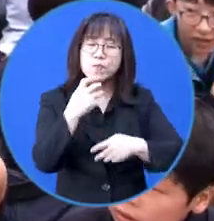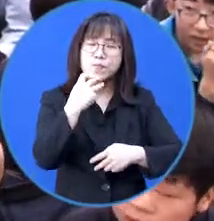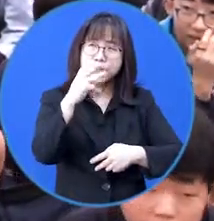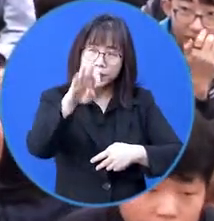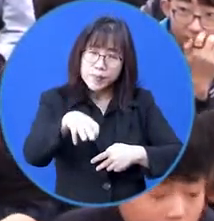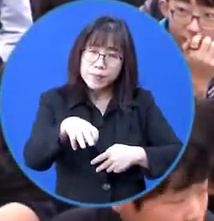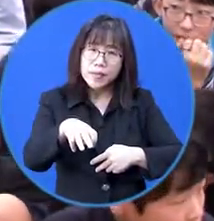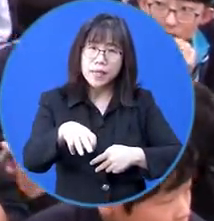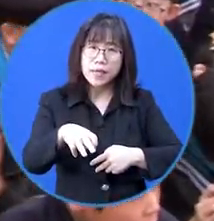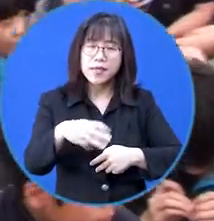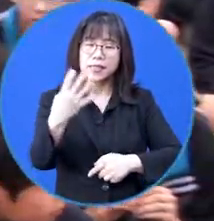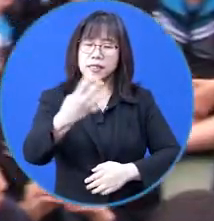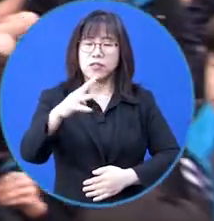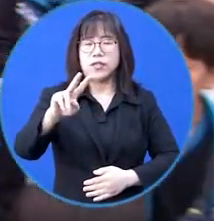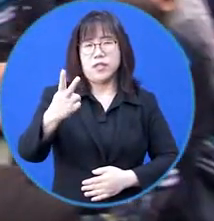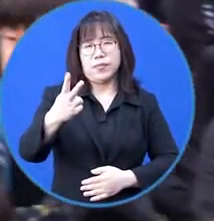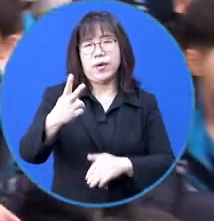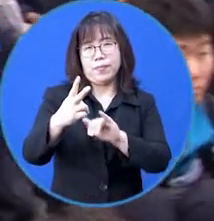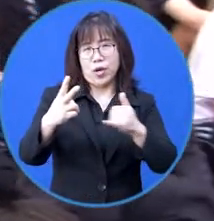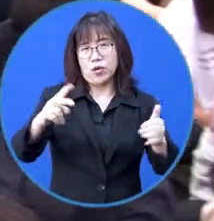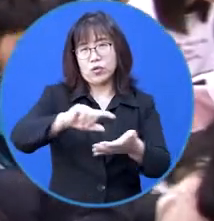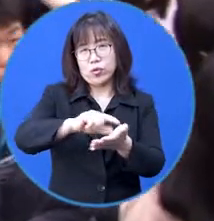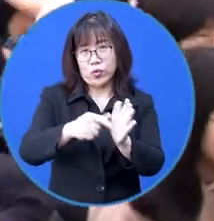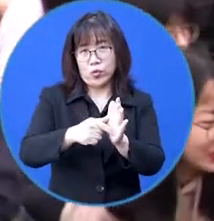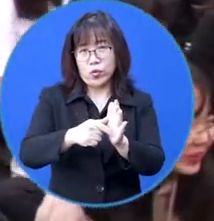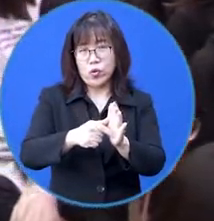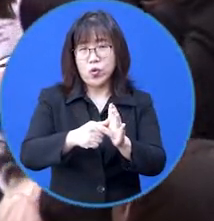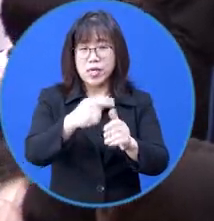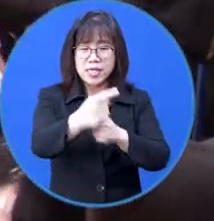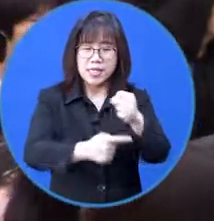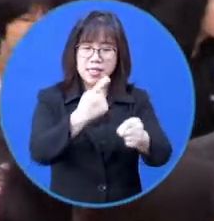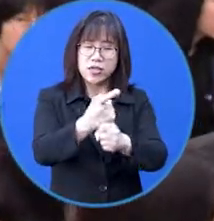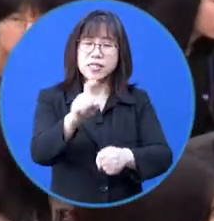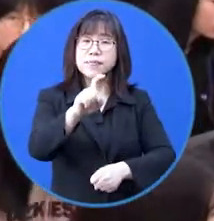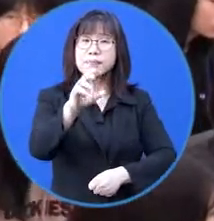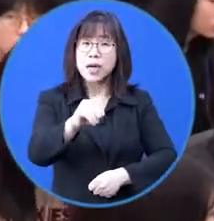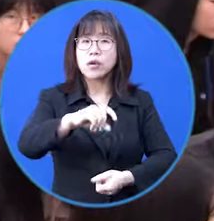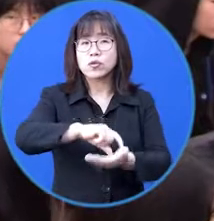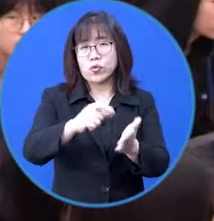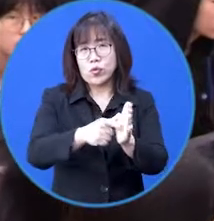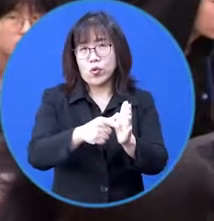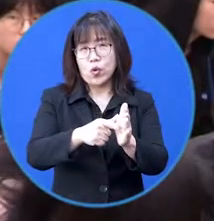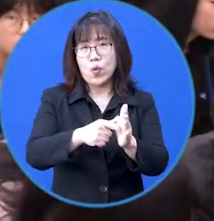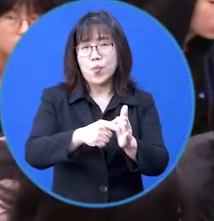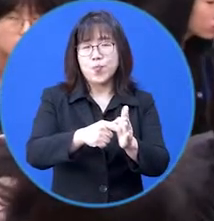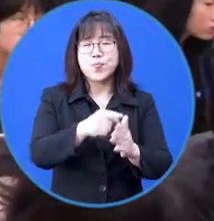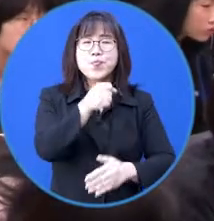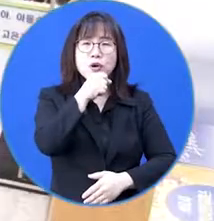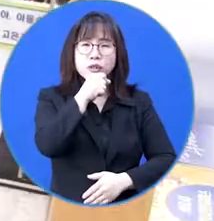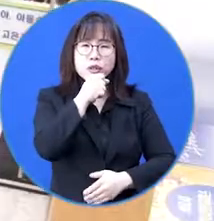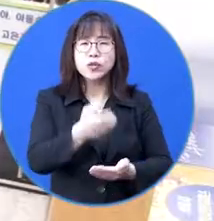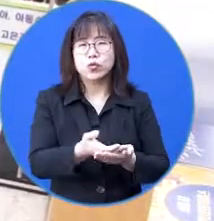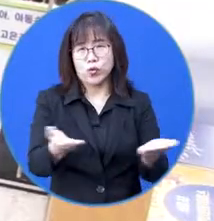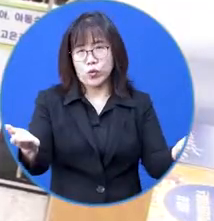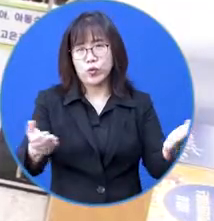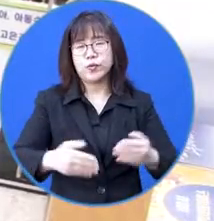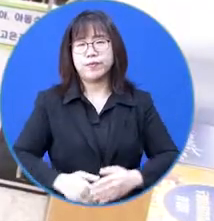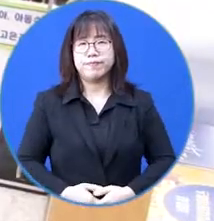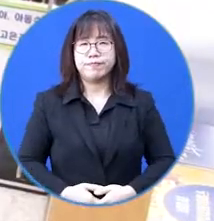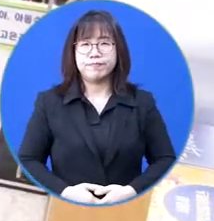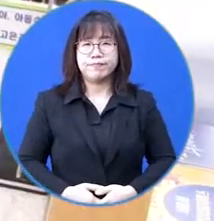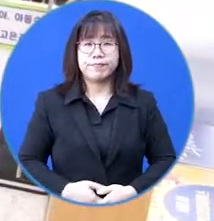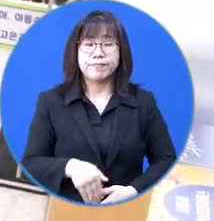13세 청소년 약 4,200명이며 연간 10만 원 상당의 포인트를 지원하며 신용카드 기능은